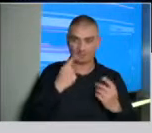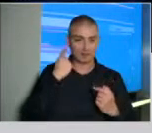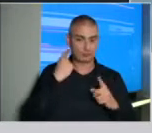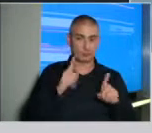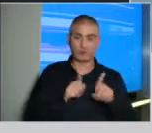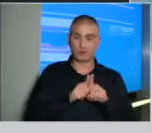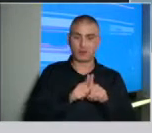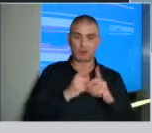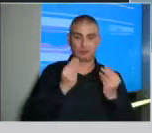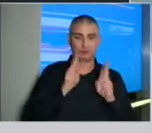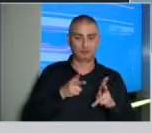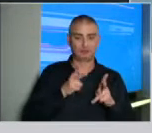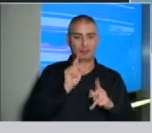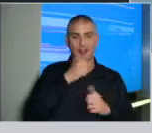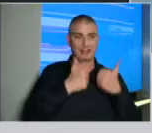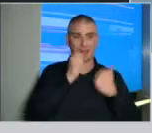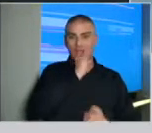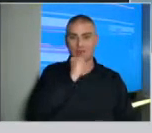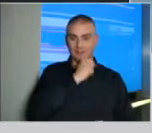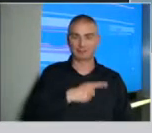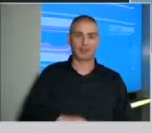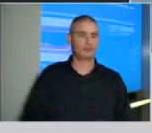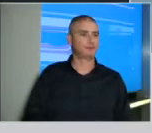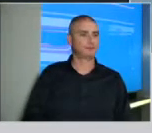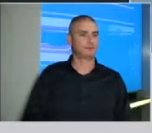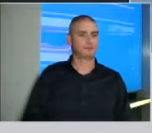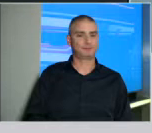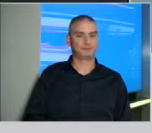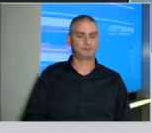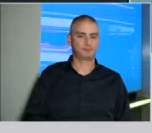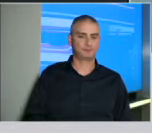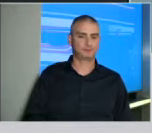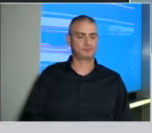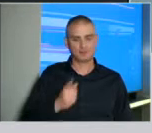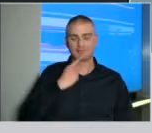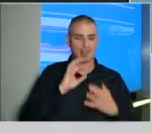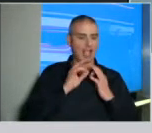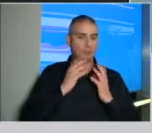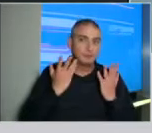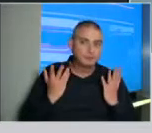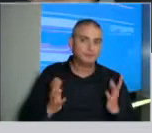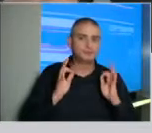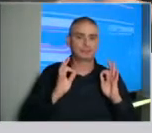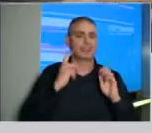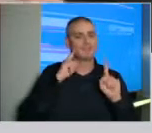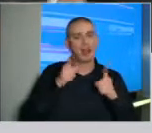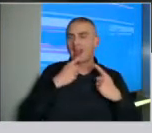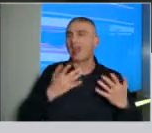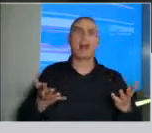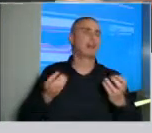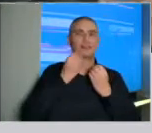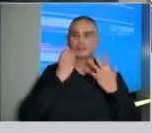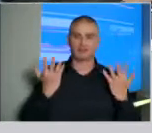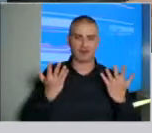כמו משהו שאפשר ללכת איתו לאורוויזיון. עכשיו, רגע, נגיד שהחרוזים היו מעולים ושהלחן היה